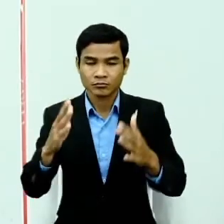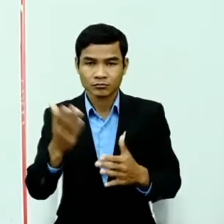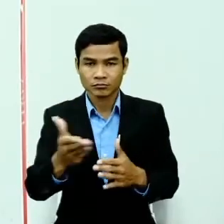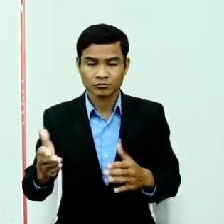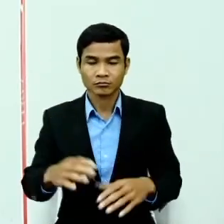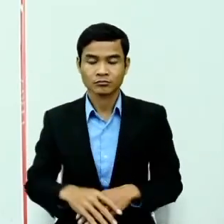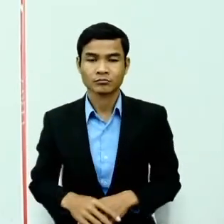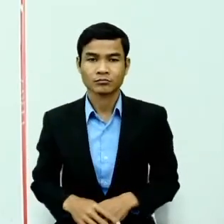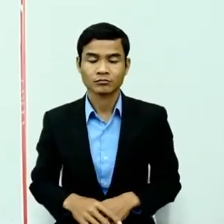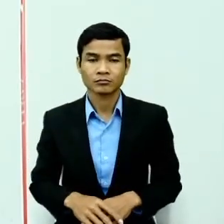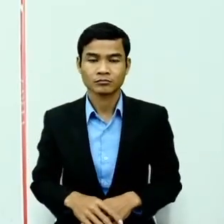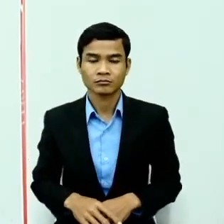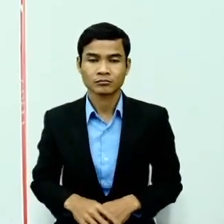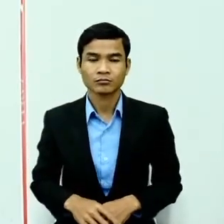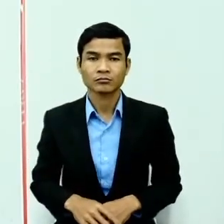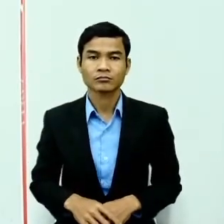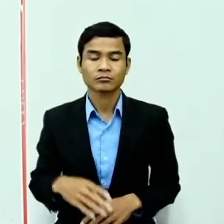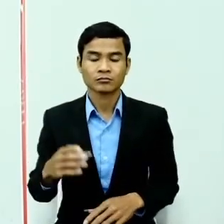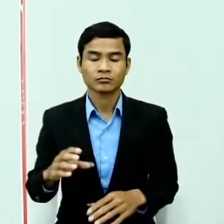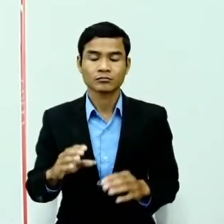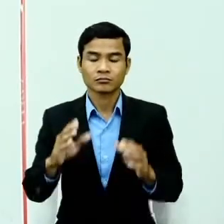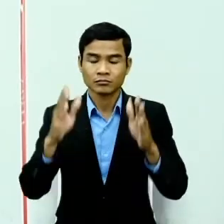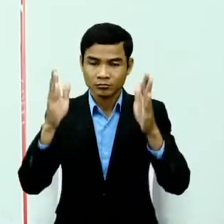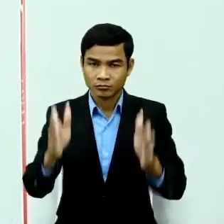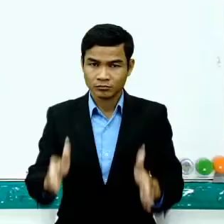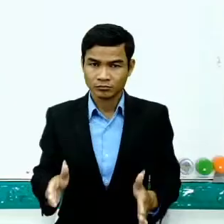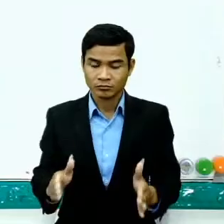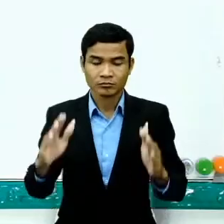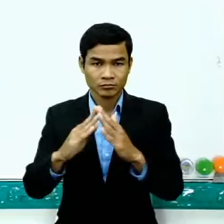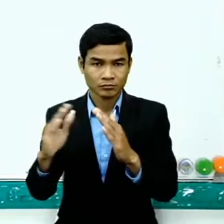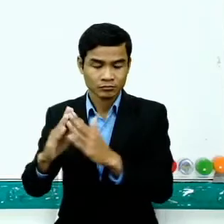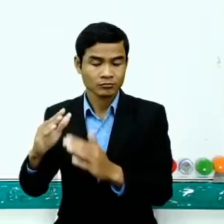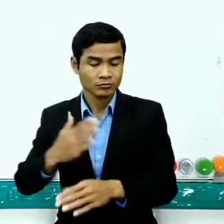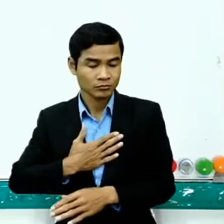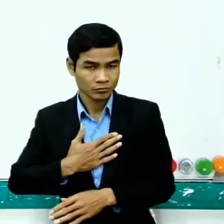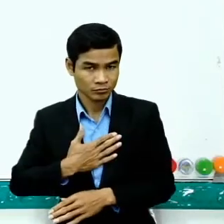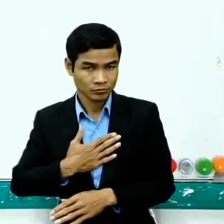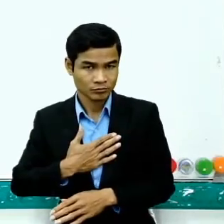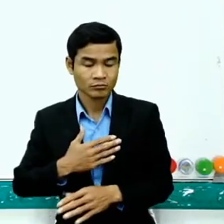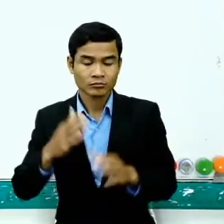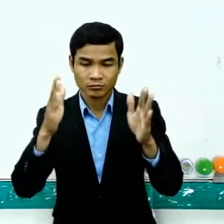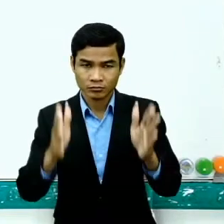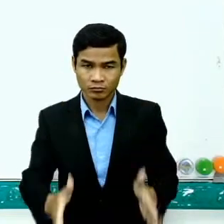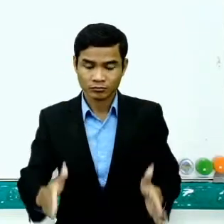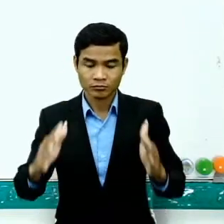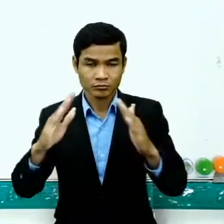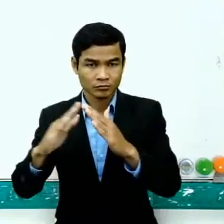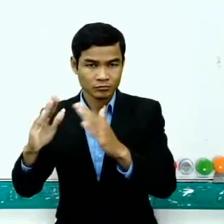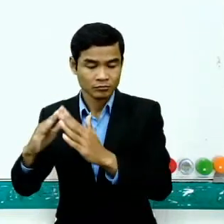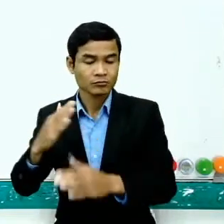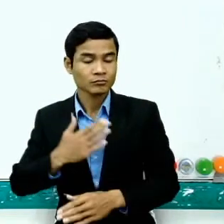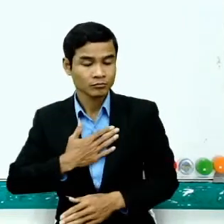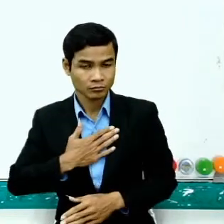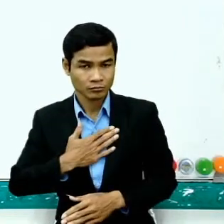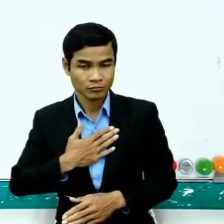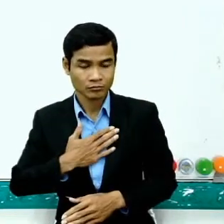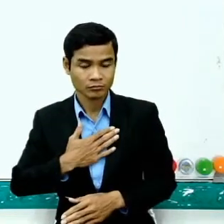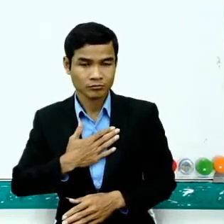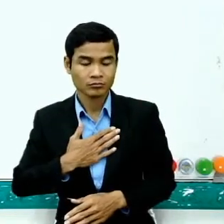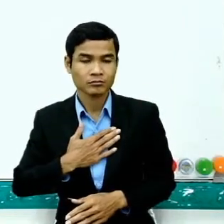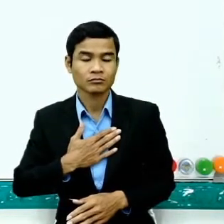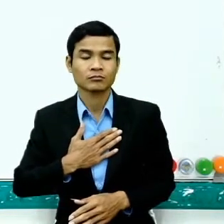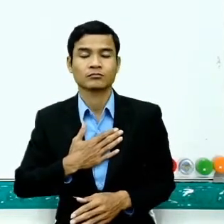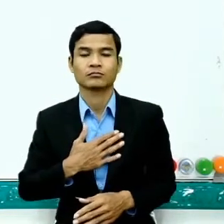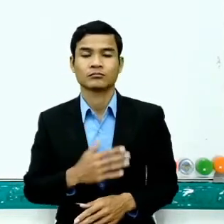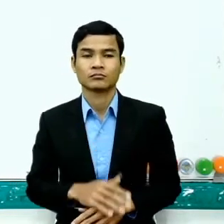triếm chả nè phong nhóm nè phong nhóm